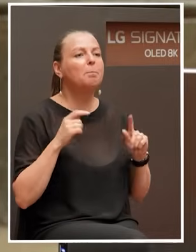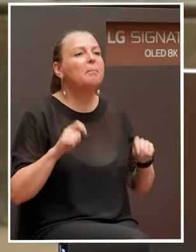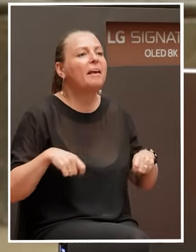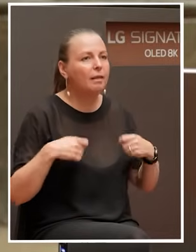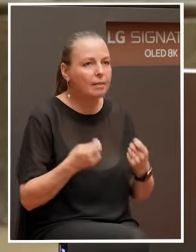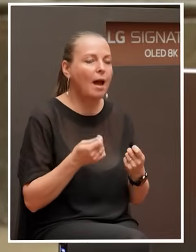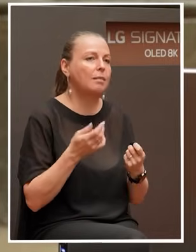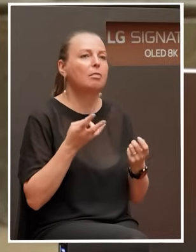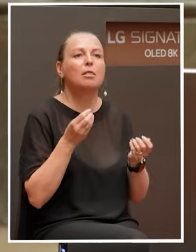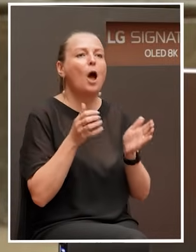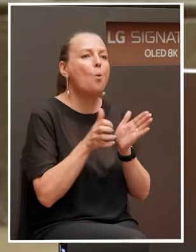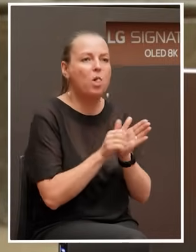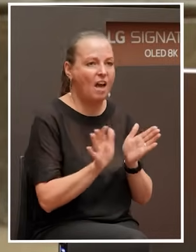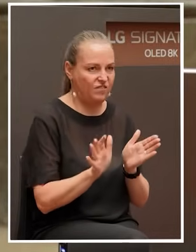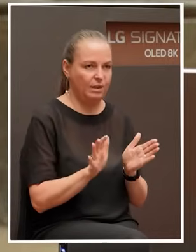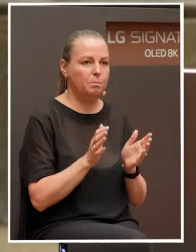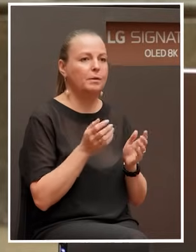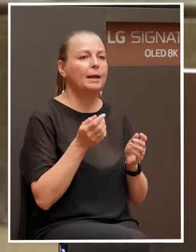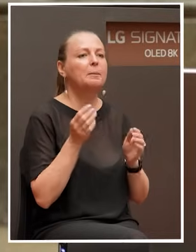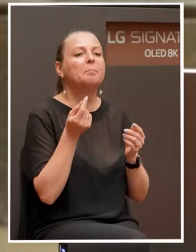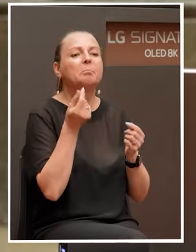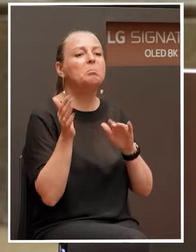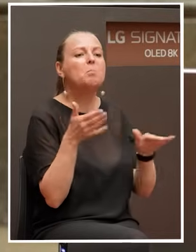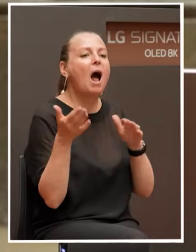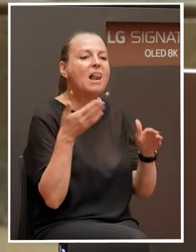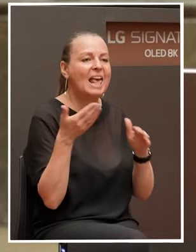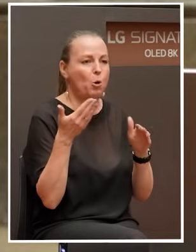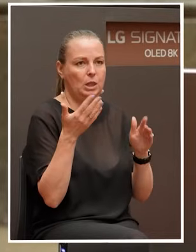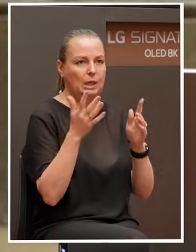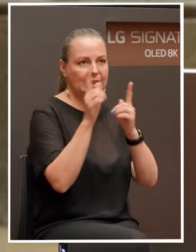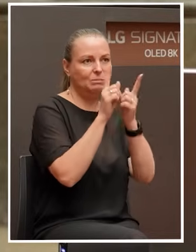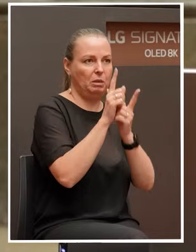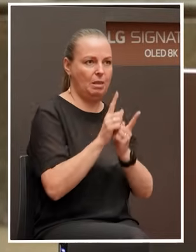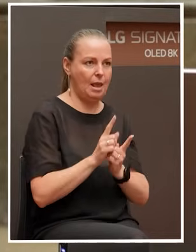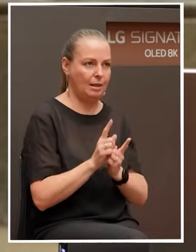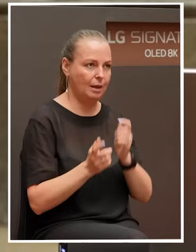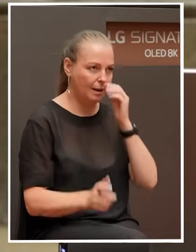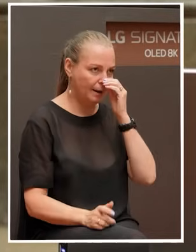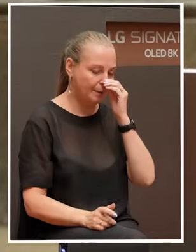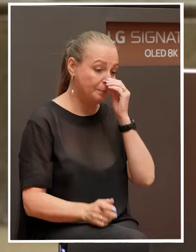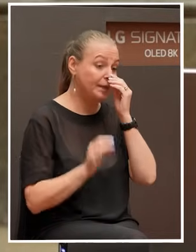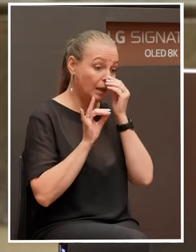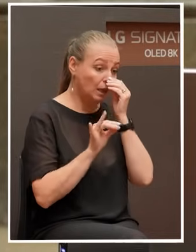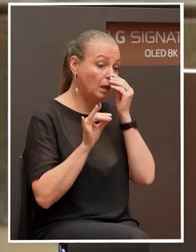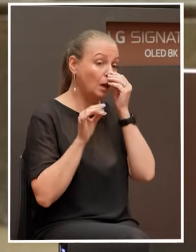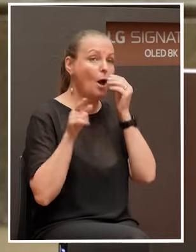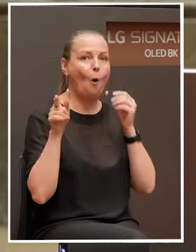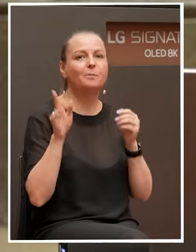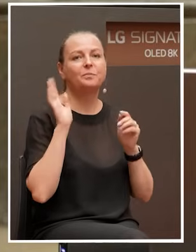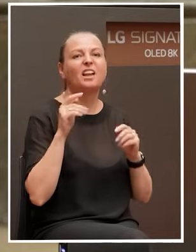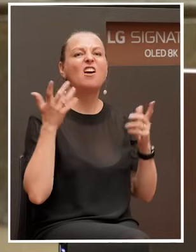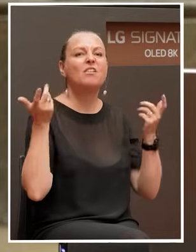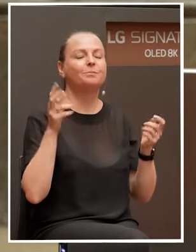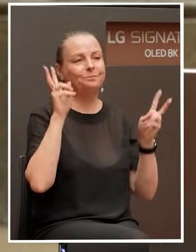неуловимых, мимолетных атмосферных и световых отношений. И тут он, конечно, впрягается по полной,